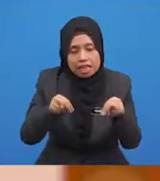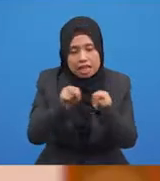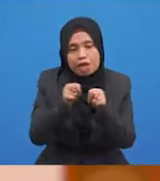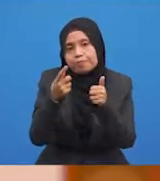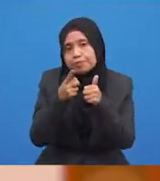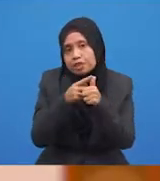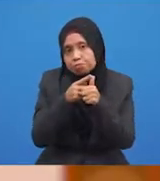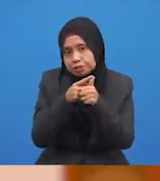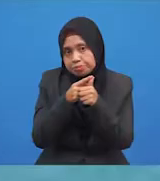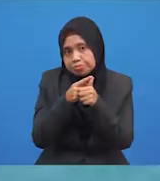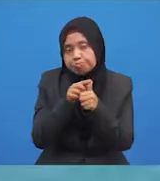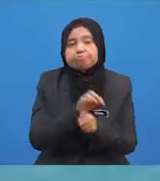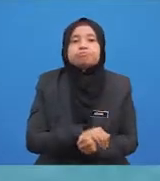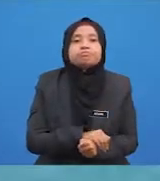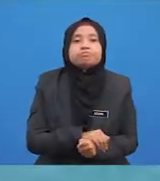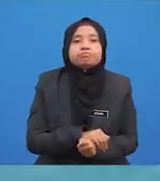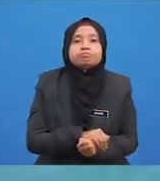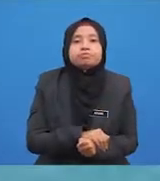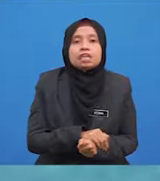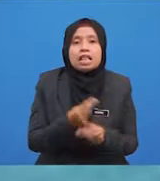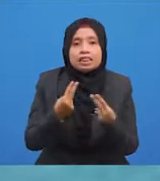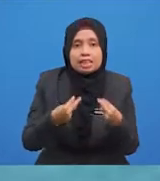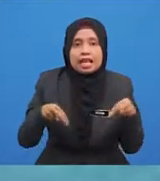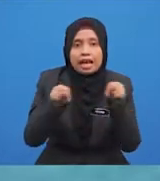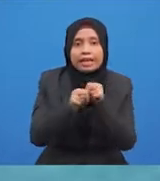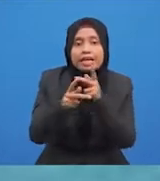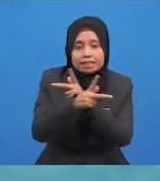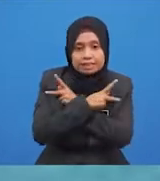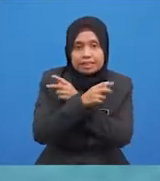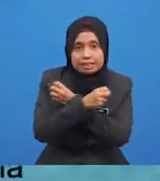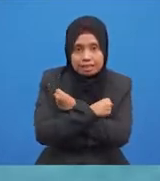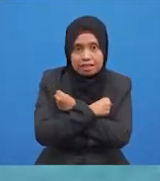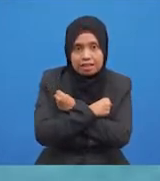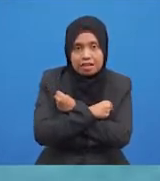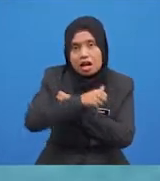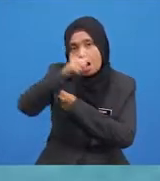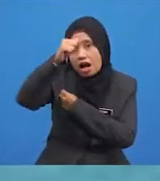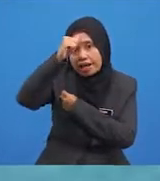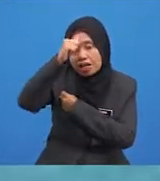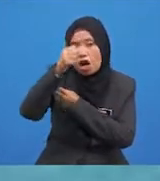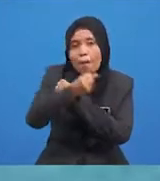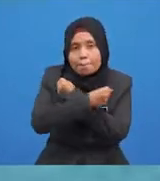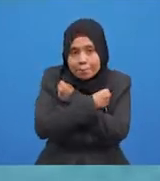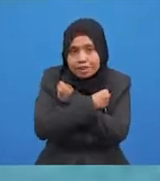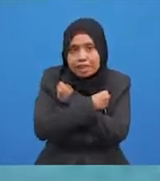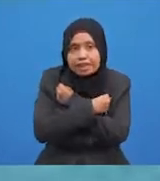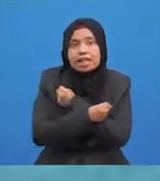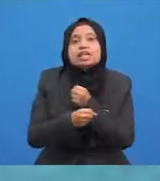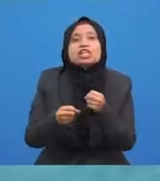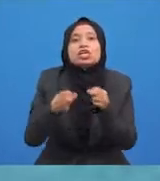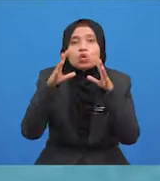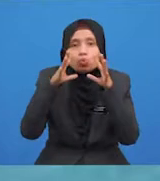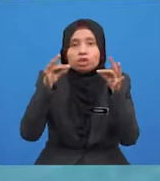Nilai pertama yang akan murid-murid pelajari ialah nilai kasih sayang. Ayah menyayangi